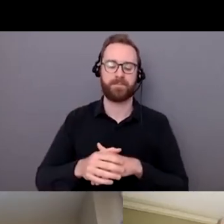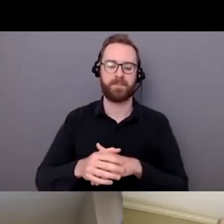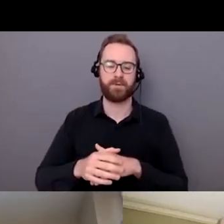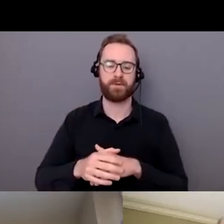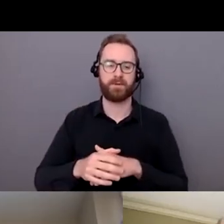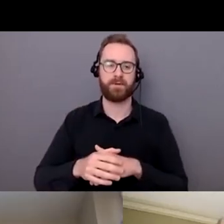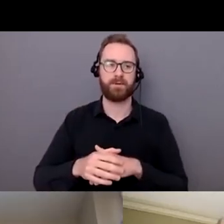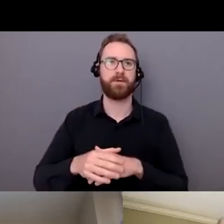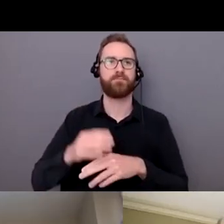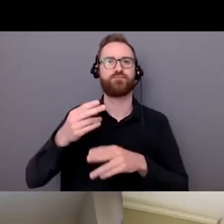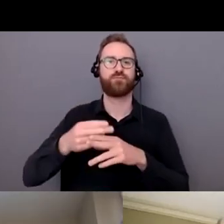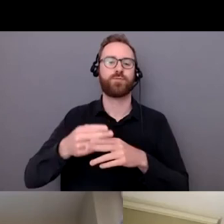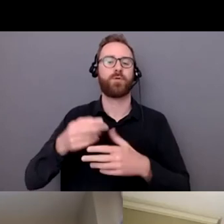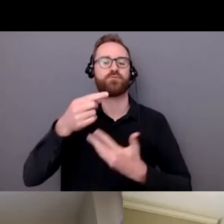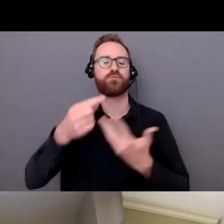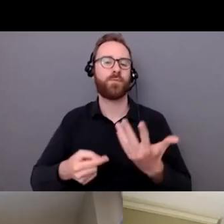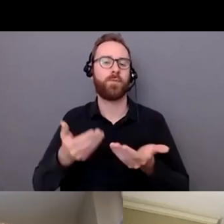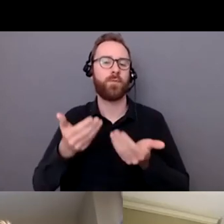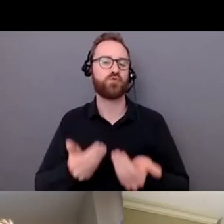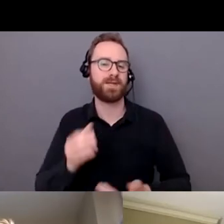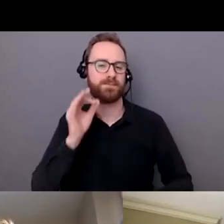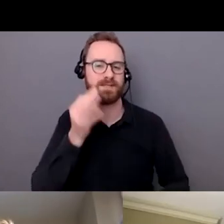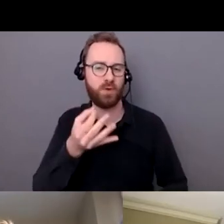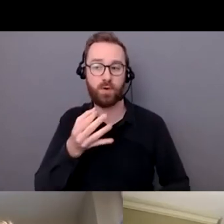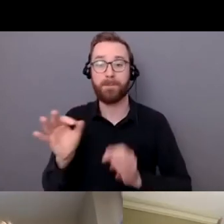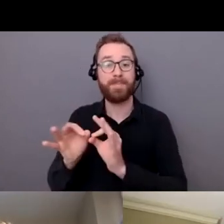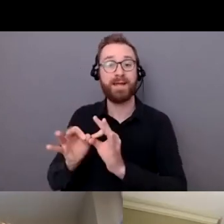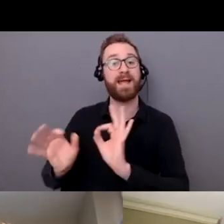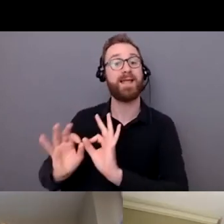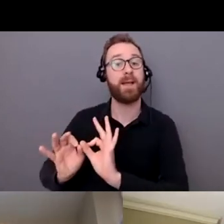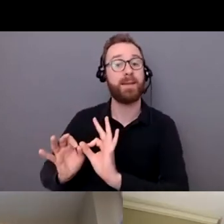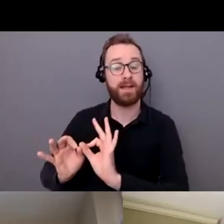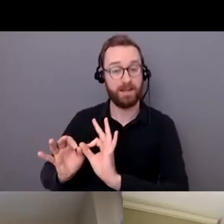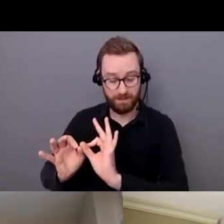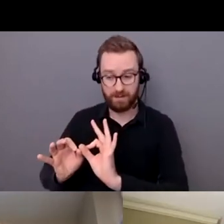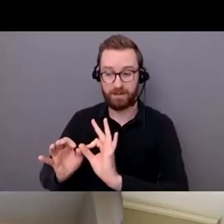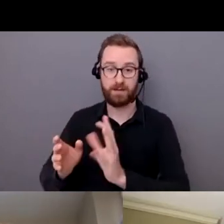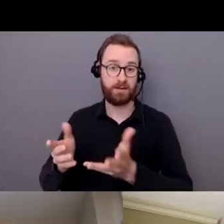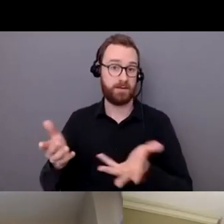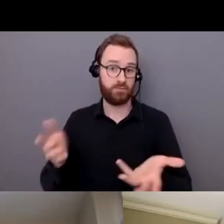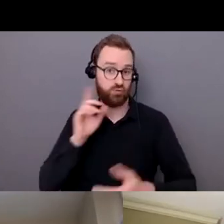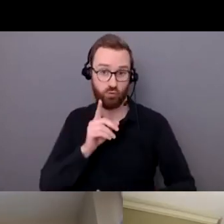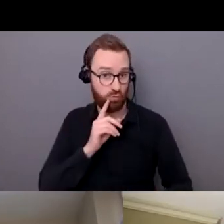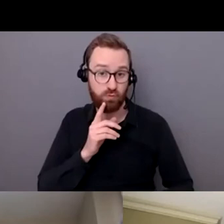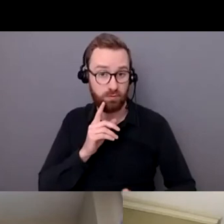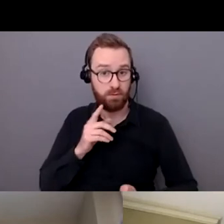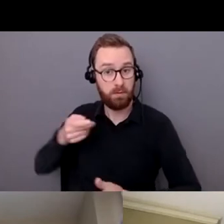Tout ce qu'on appelle les besoins spéciaux, le coût des interprètes pour des personnes sourdes.